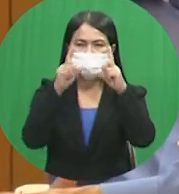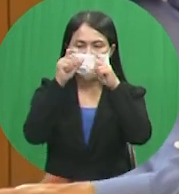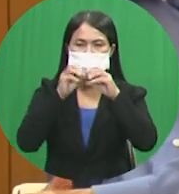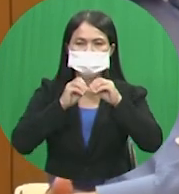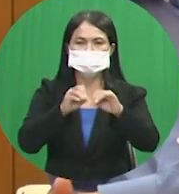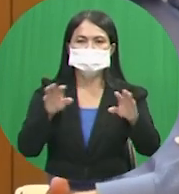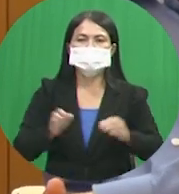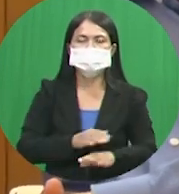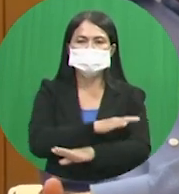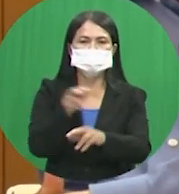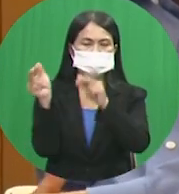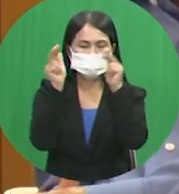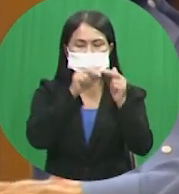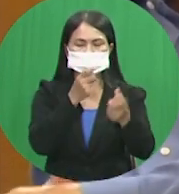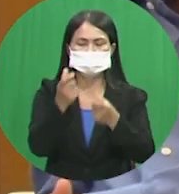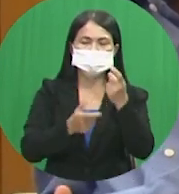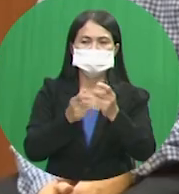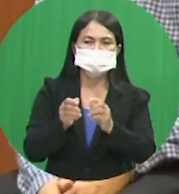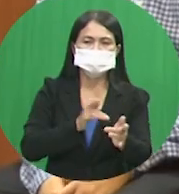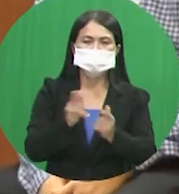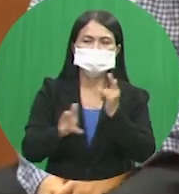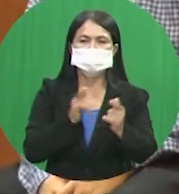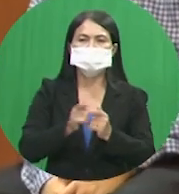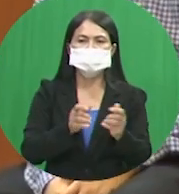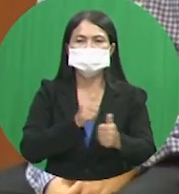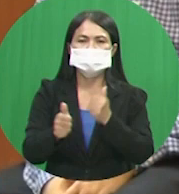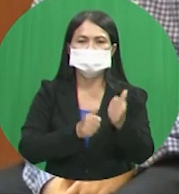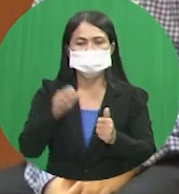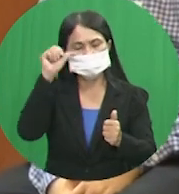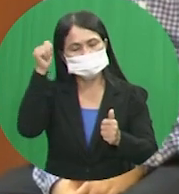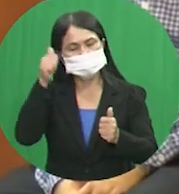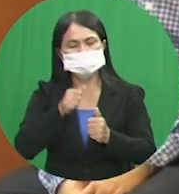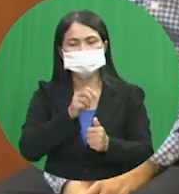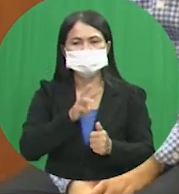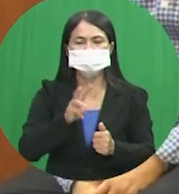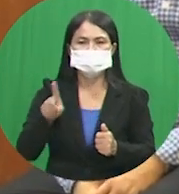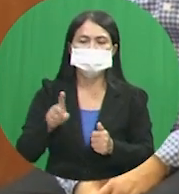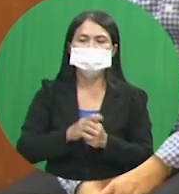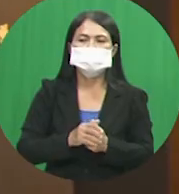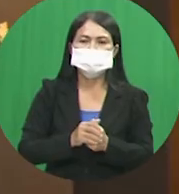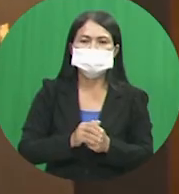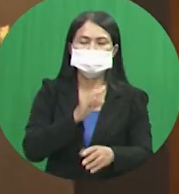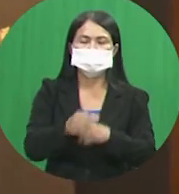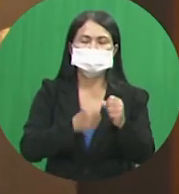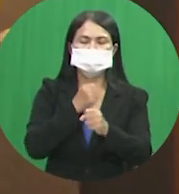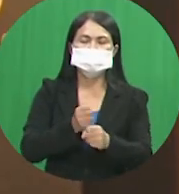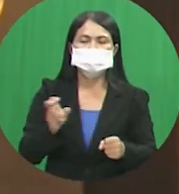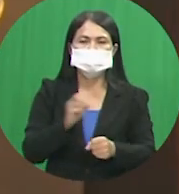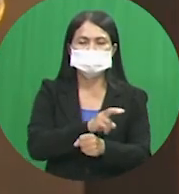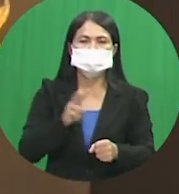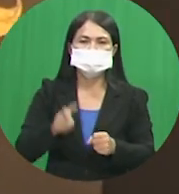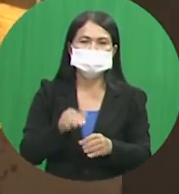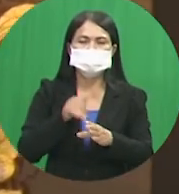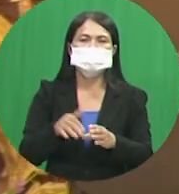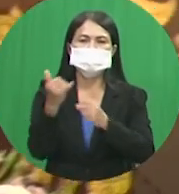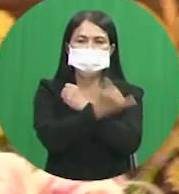ายบานกรุบตัดเพียบในดำเนินการประกวดไกลาอาเซียนเลือกที่สามสมุยชนะปีปอนมาภายปีในข